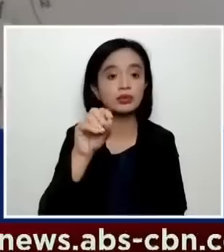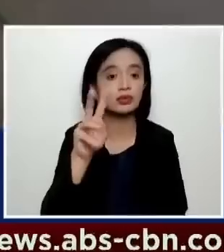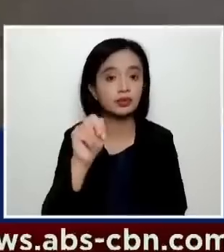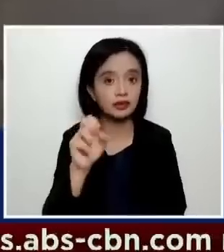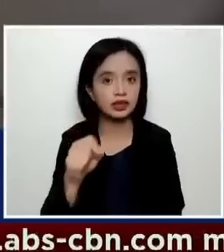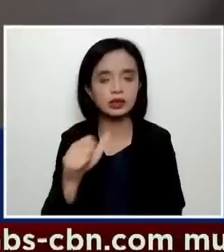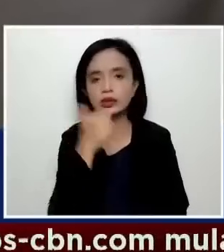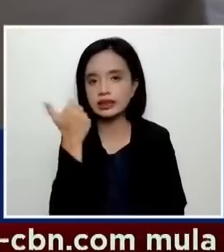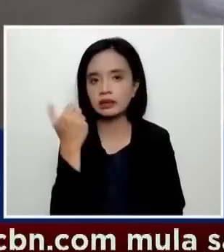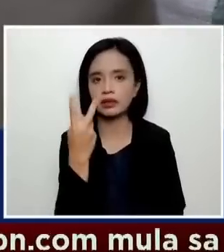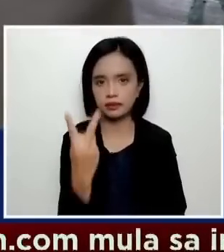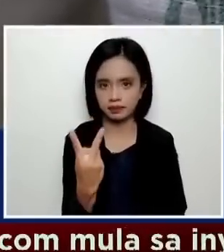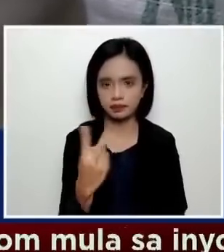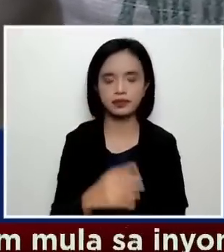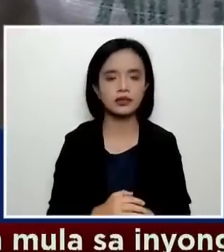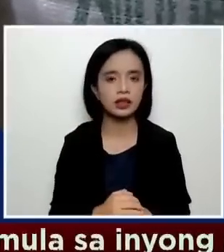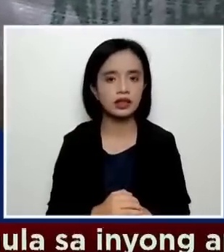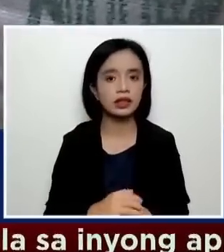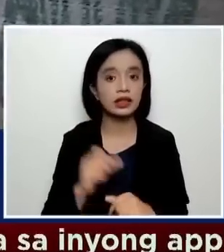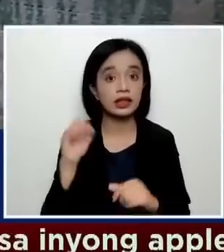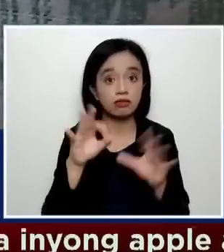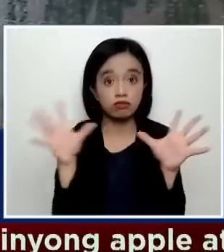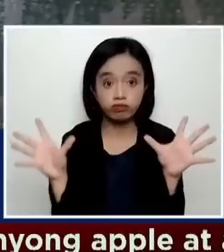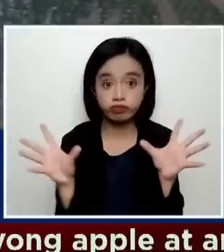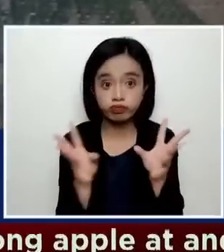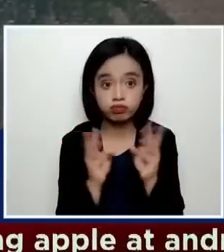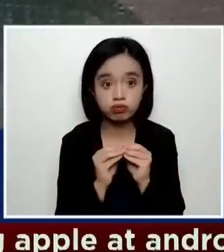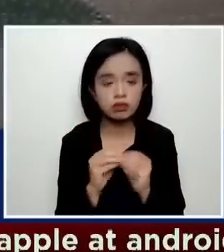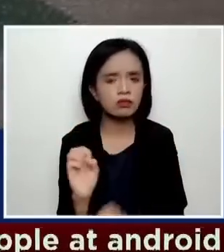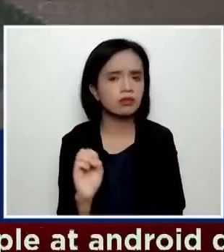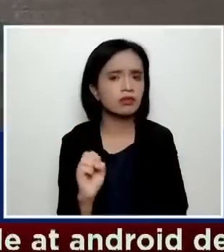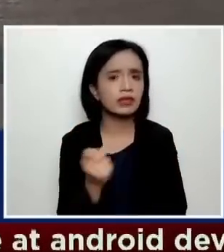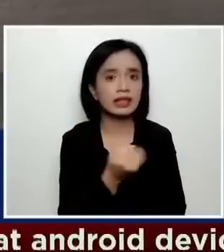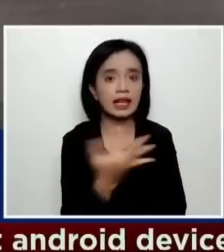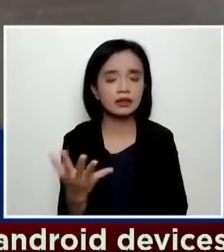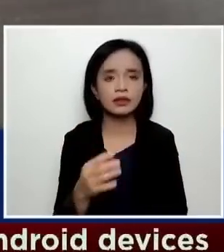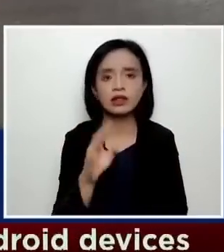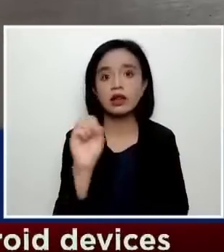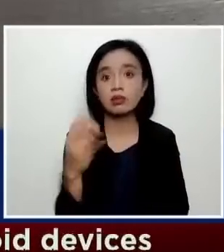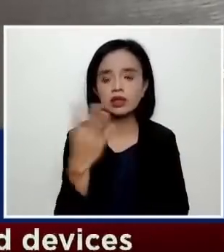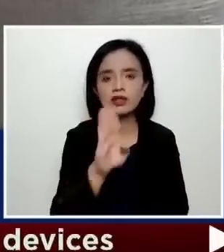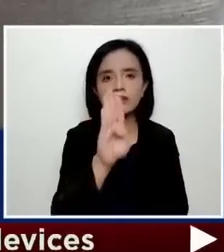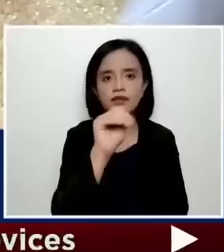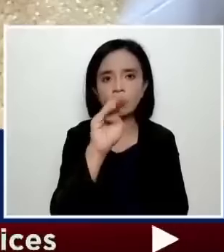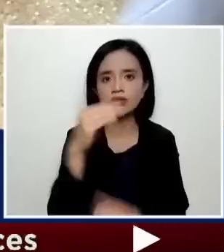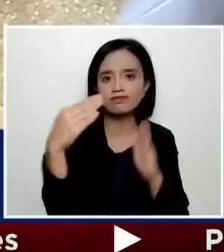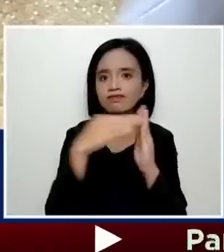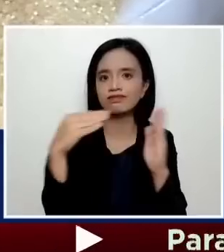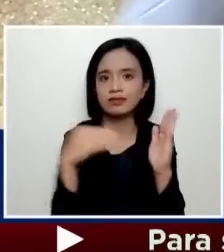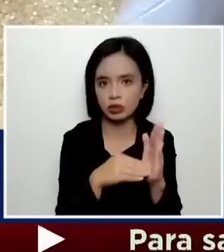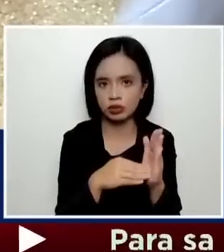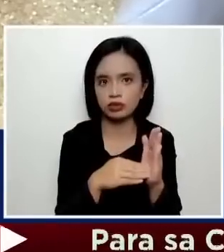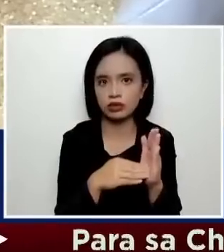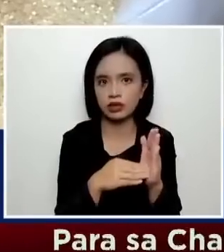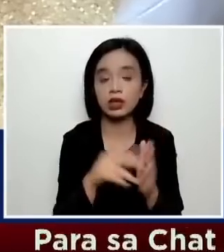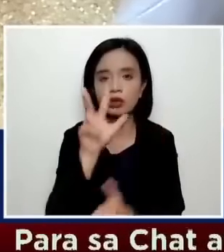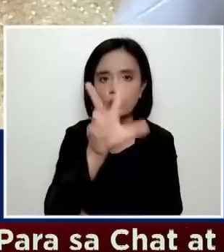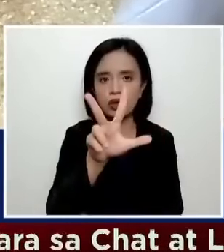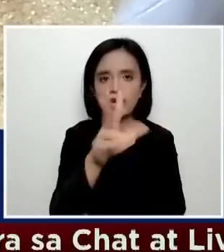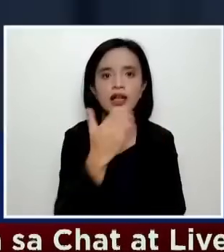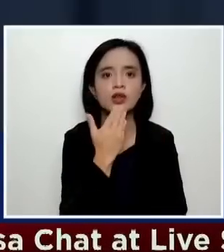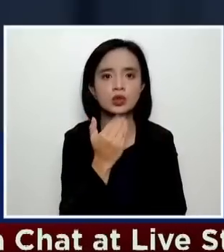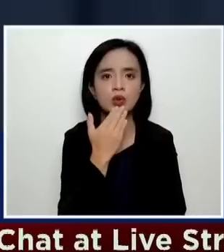dalawa. At kung susumahin, aabot sa 14 billion pesos ang kikitain umano ng tatlong sugar